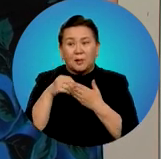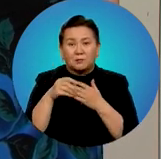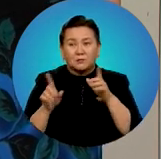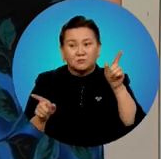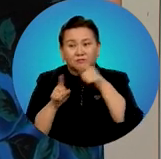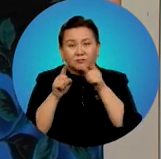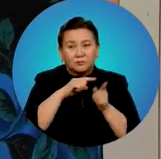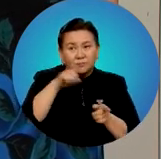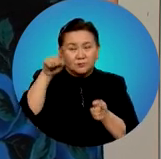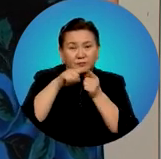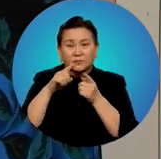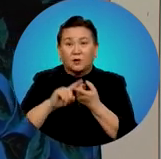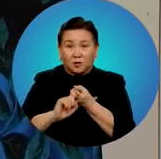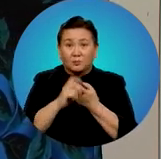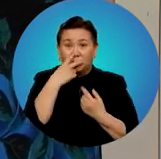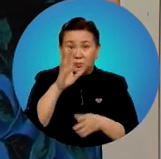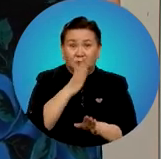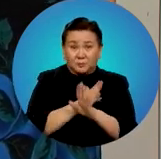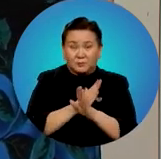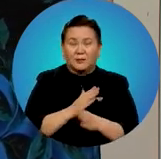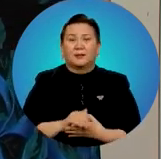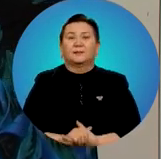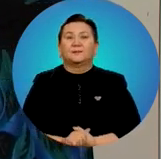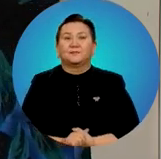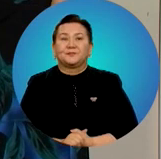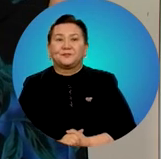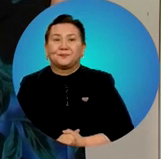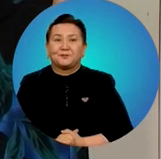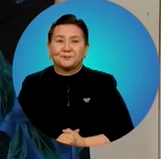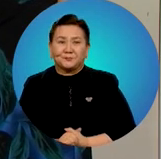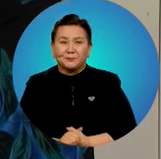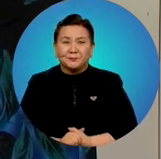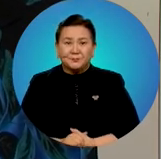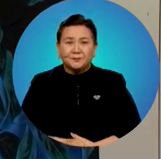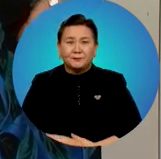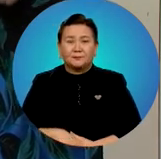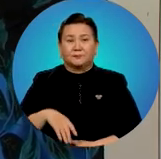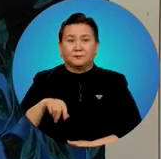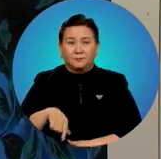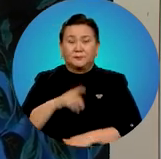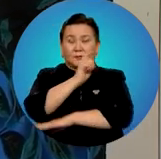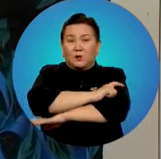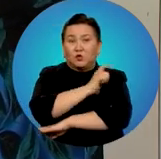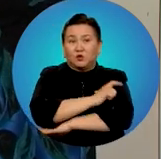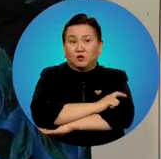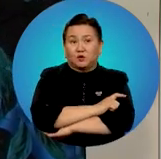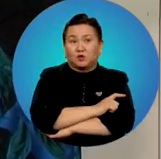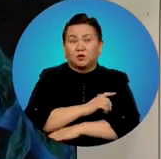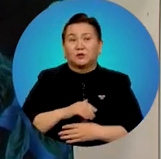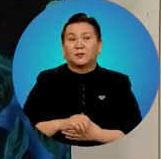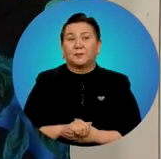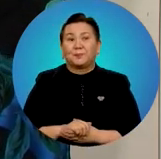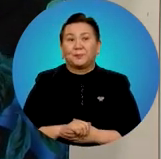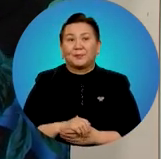учирзон хэрэглүүрээр хэрхэн яаж дэлгэрүүлснээ энэ дэлгэцнээс тулгаж харсан байхаа. За ингээд өнөөдрийн хичээлээр